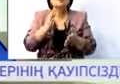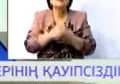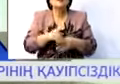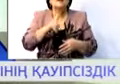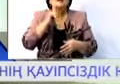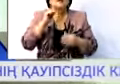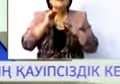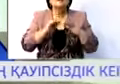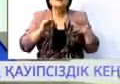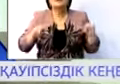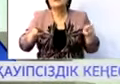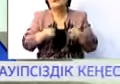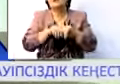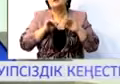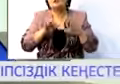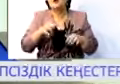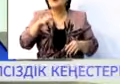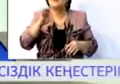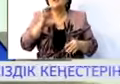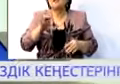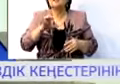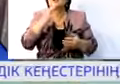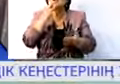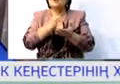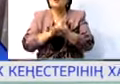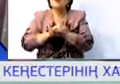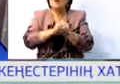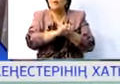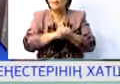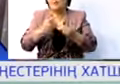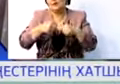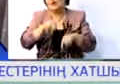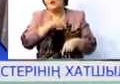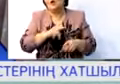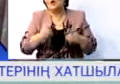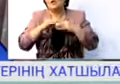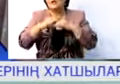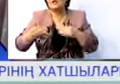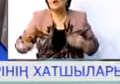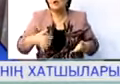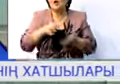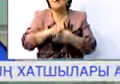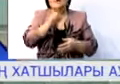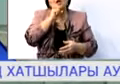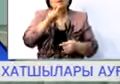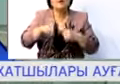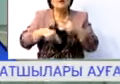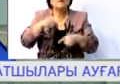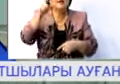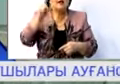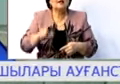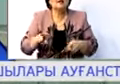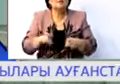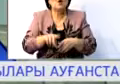жас өлкетанушылар жобасы. Сондай-ақ мирас жобасы жұмыс жасап жатыр музейдің жанында. Ұлы даланы мекен еткен бабаларымыз адамзат